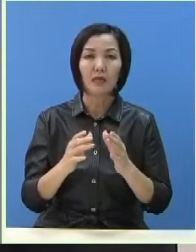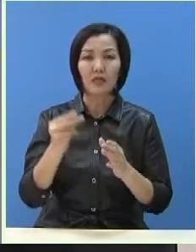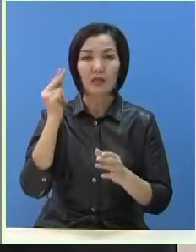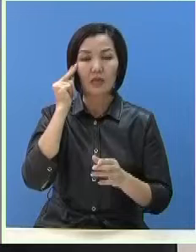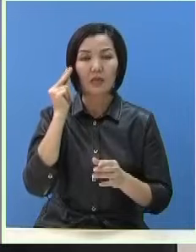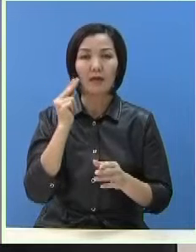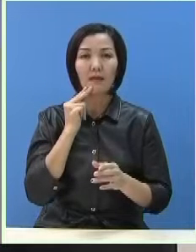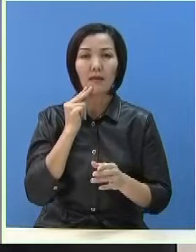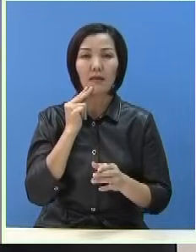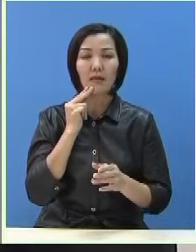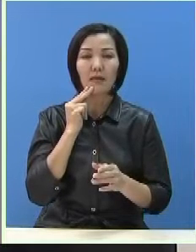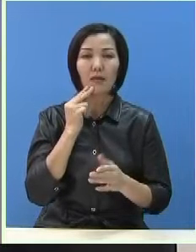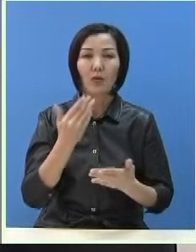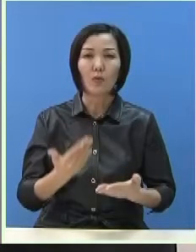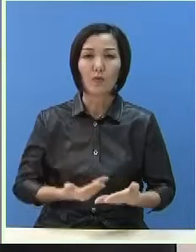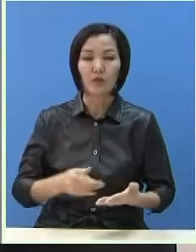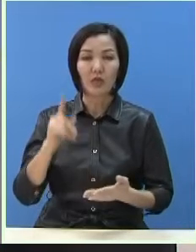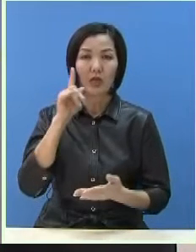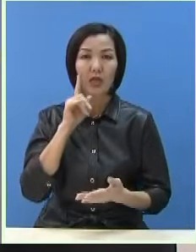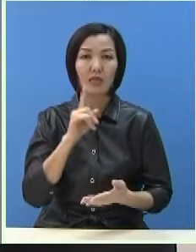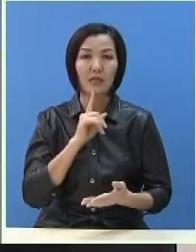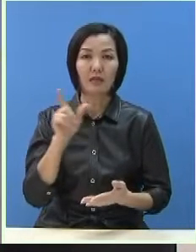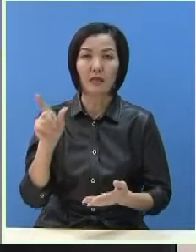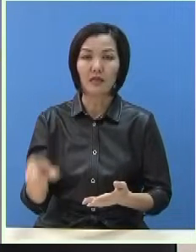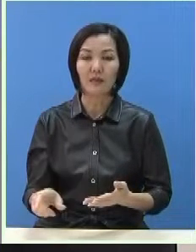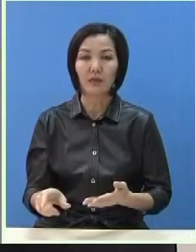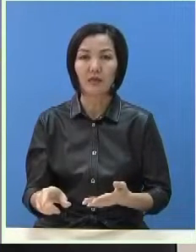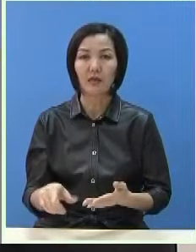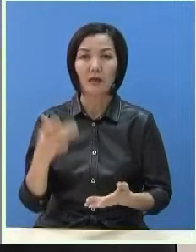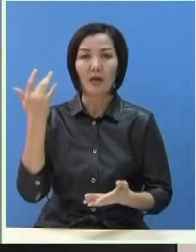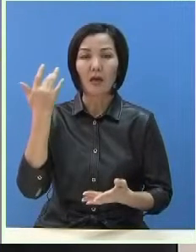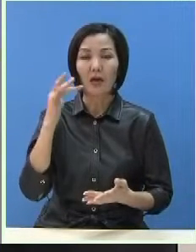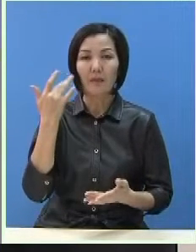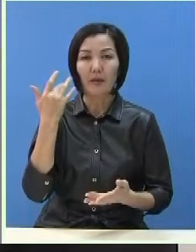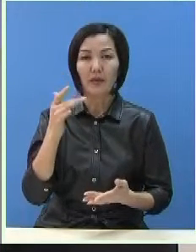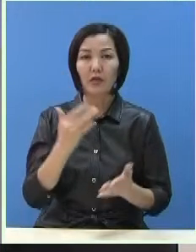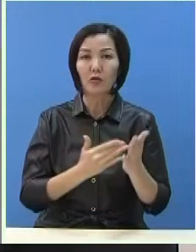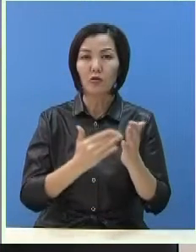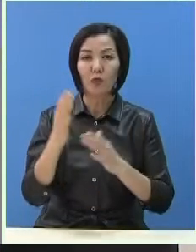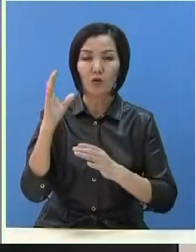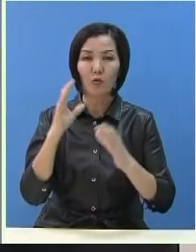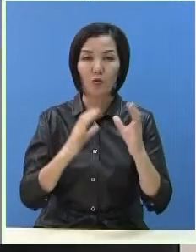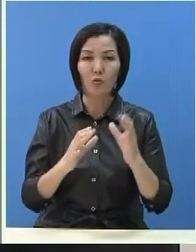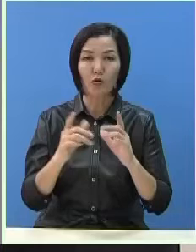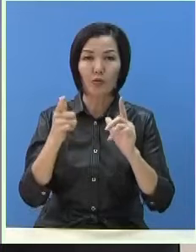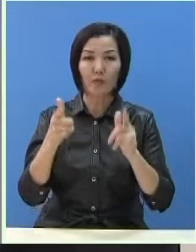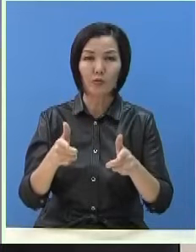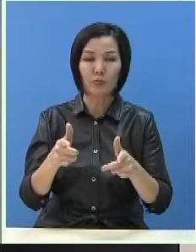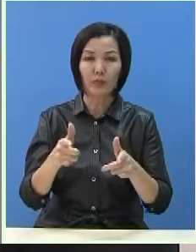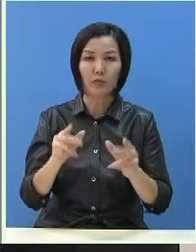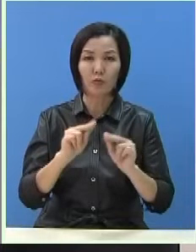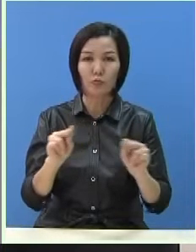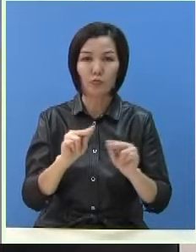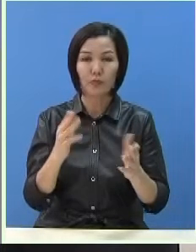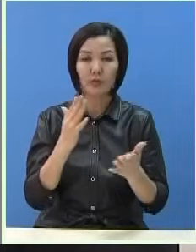Қытайда өмір сүрген қазақтың азаматы, үлкен ағамыз, Америкада қазір үлкен жоғарғы оқу орнында университетте істейді.